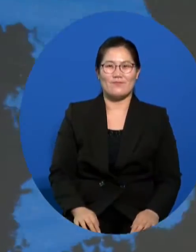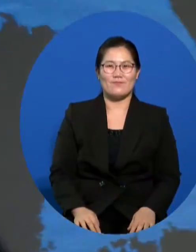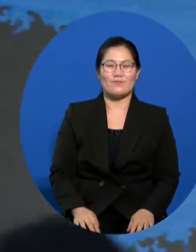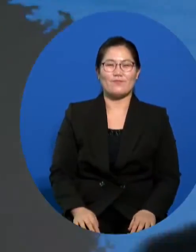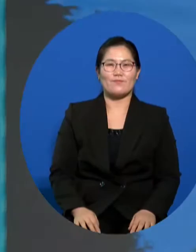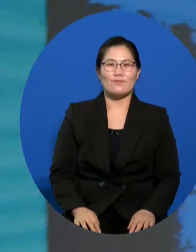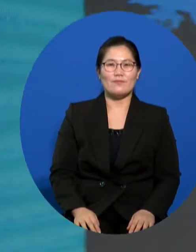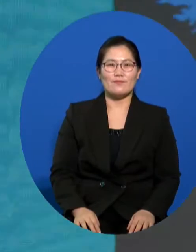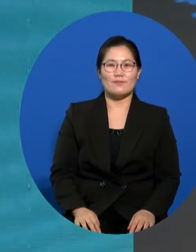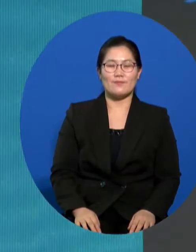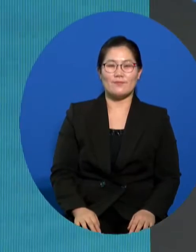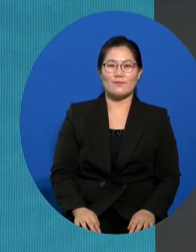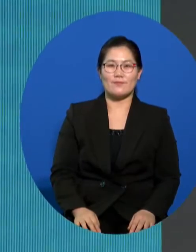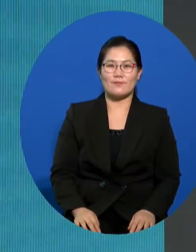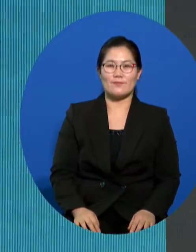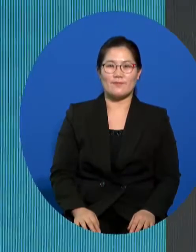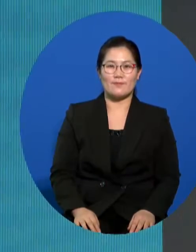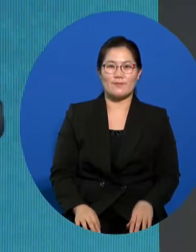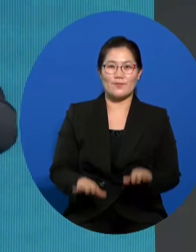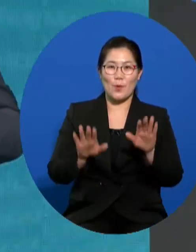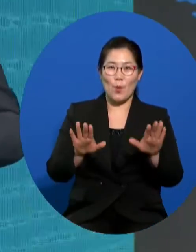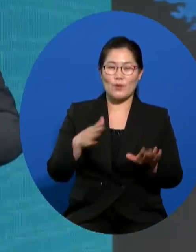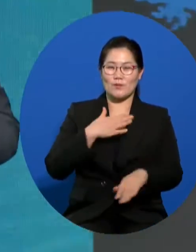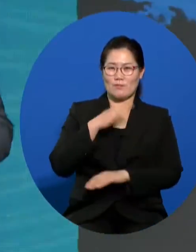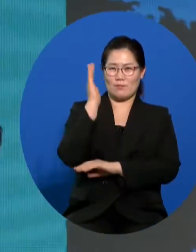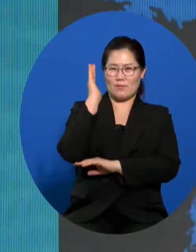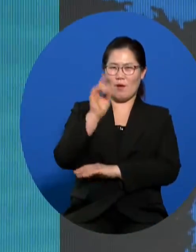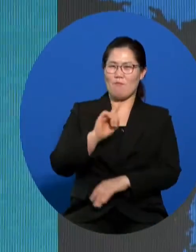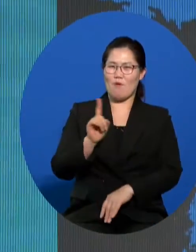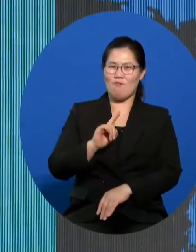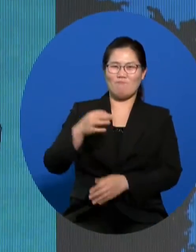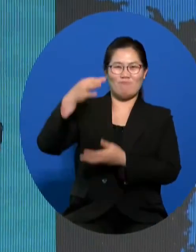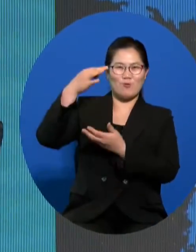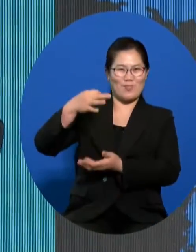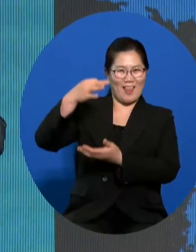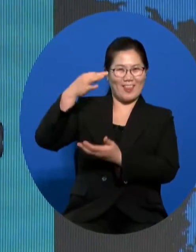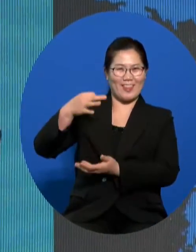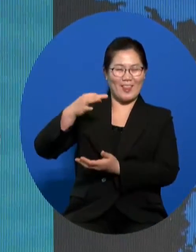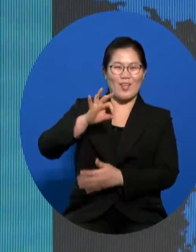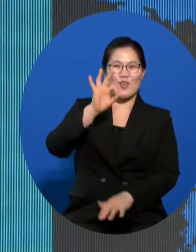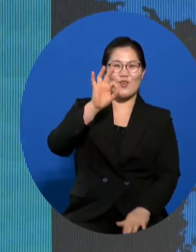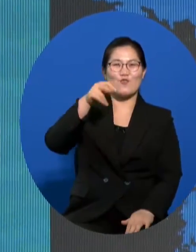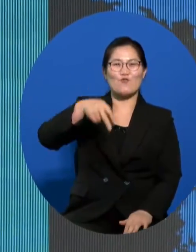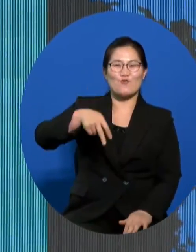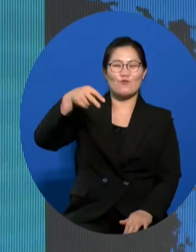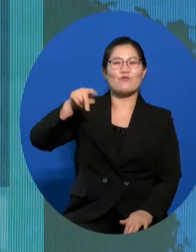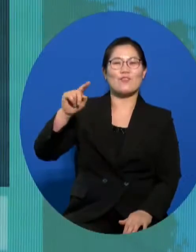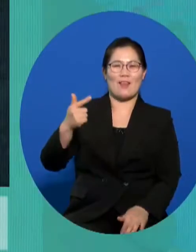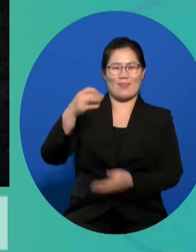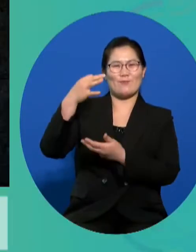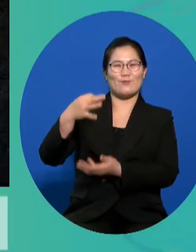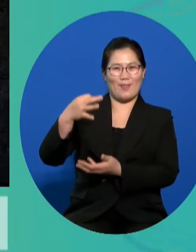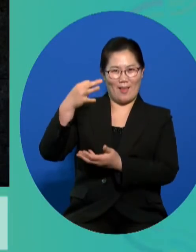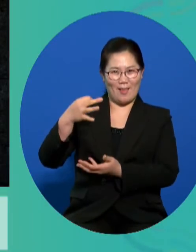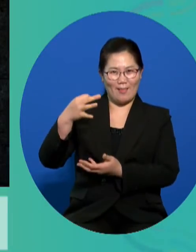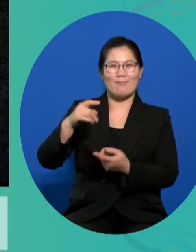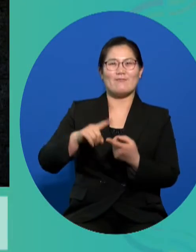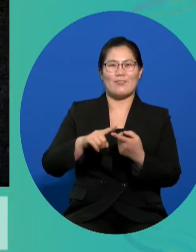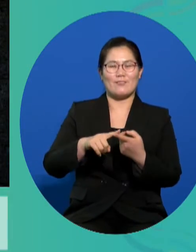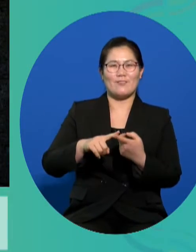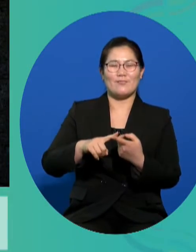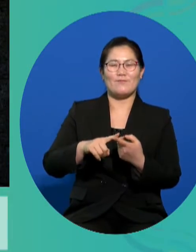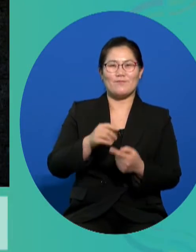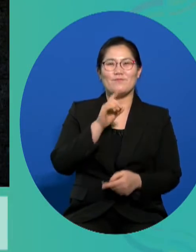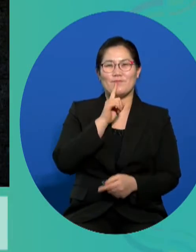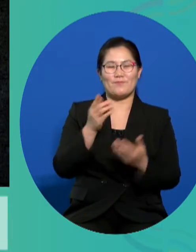자, 제가 오늘 드릴 말씀은 이제 유산에 관련된 내용입니다. 사실 오늘 저도 이제 강의를